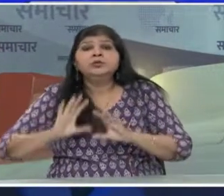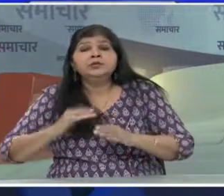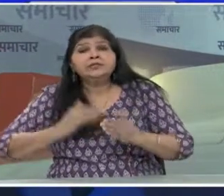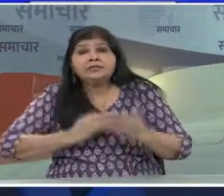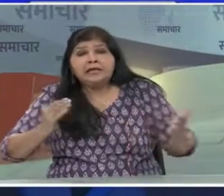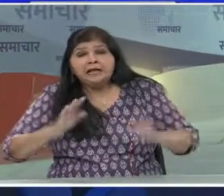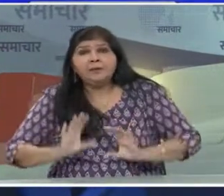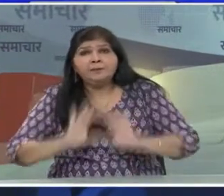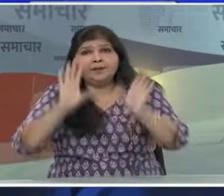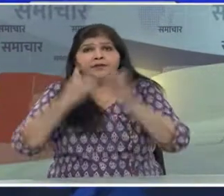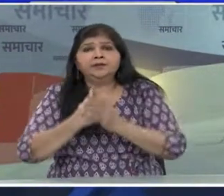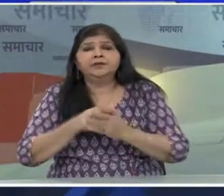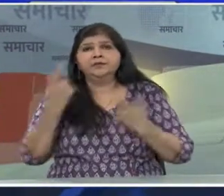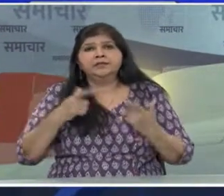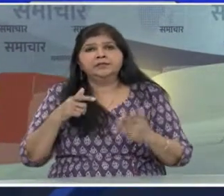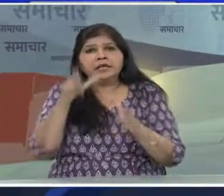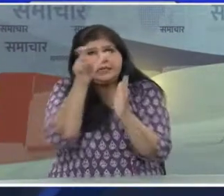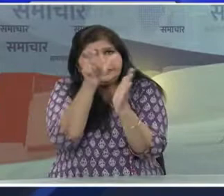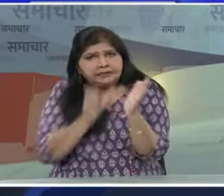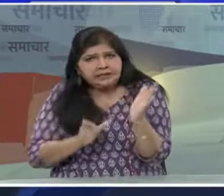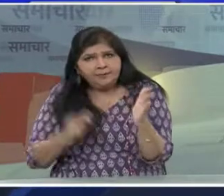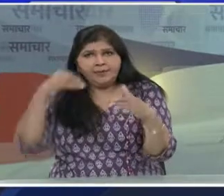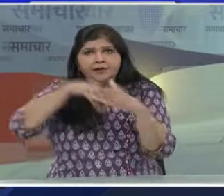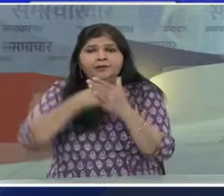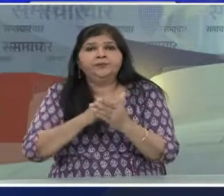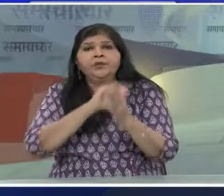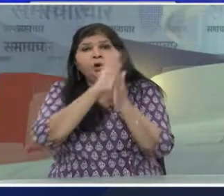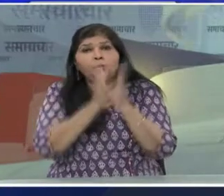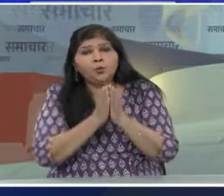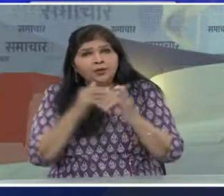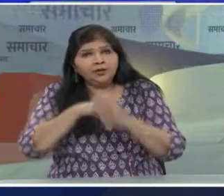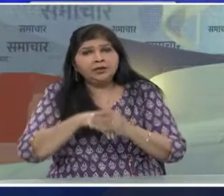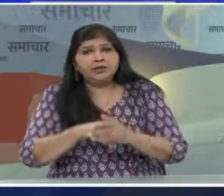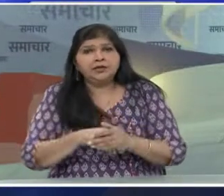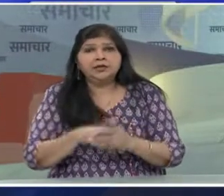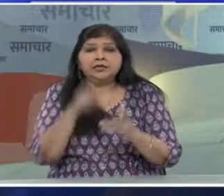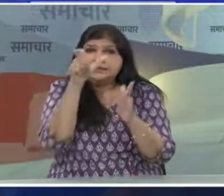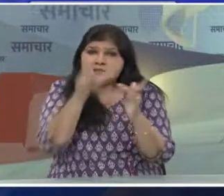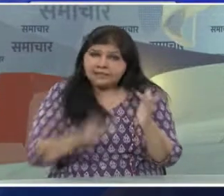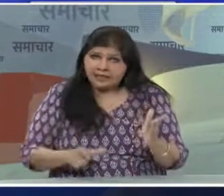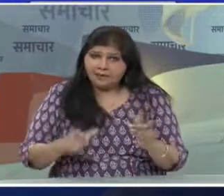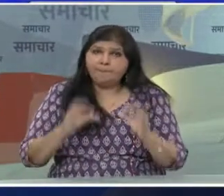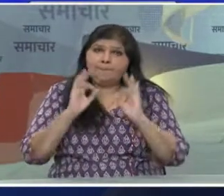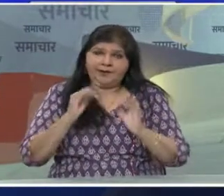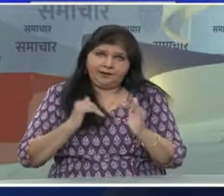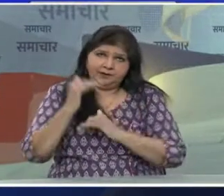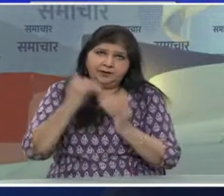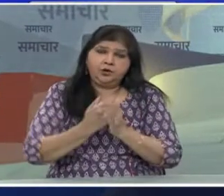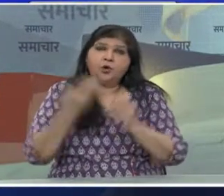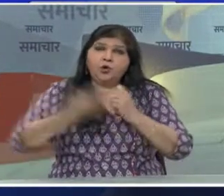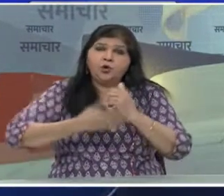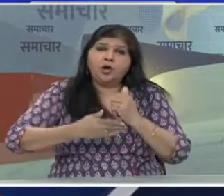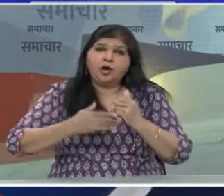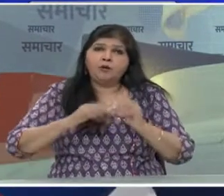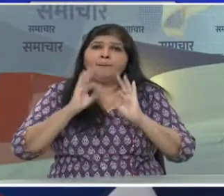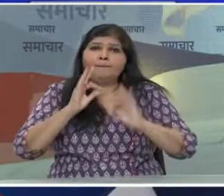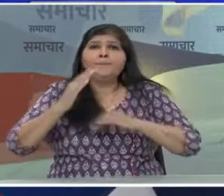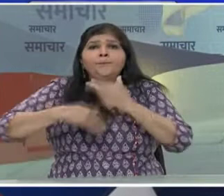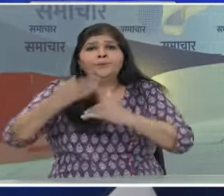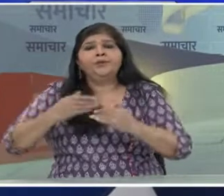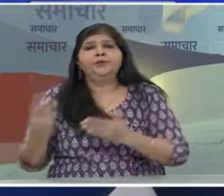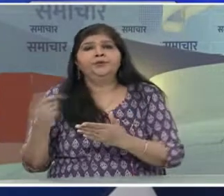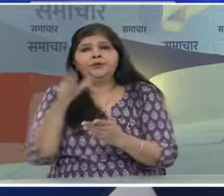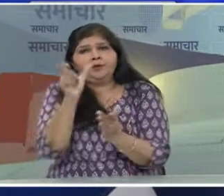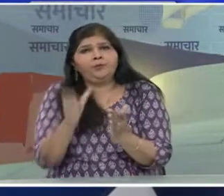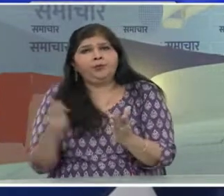और यही सुधार इस पूरी स्कीम में लाकर, ताकि कुल मिलाकर स्कीम में भी सुधार लाए हैं और गांव में भी सुधार लाने का काम करने वाले